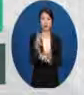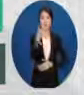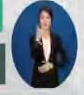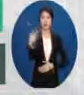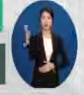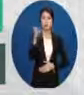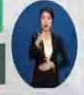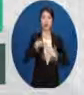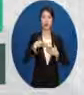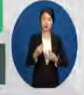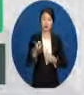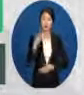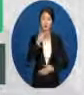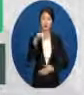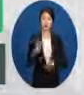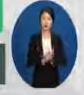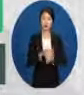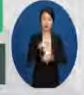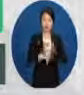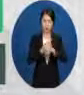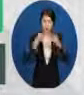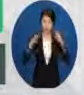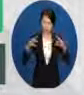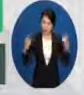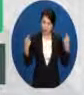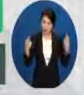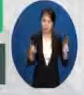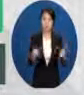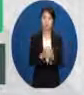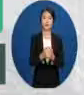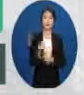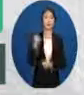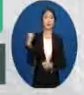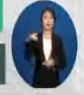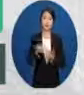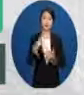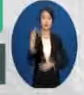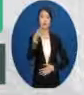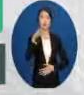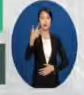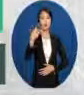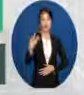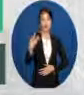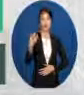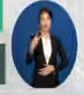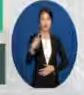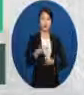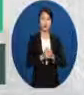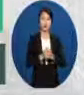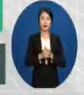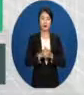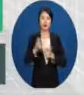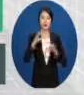천안시 맑은물사업소 직원들이 천안시민의 젖줄을 보호하기 위해 8일 상수원 보호구역 환경정비